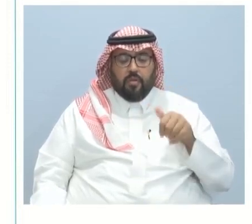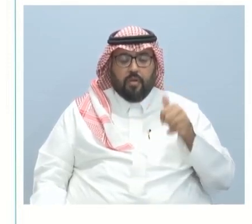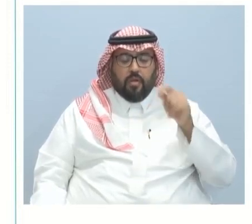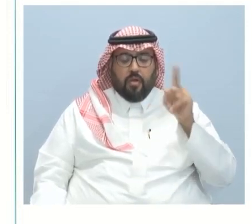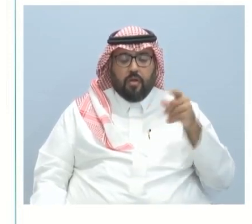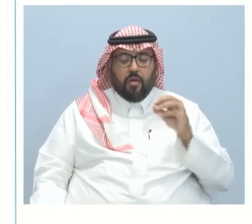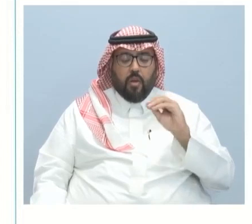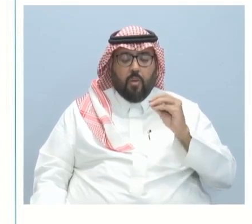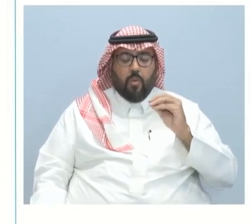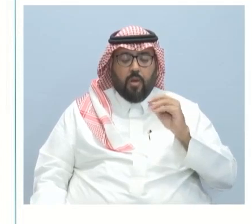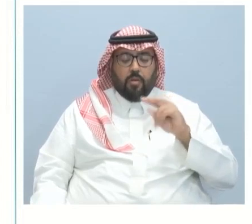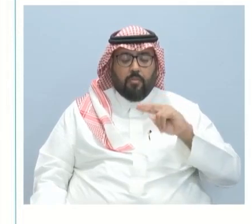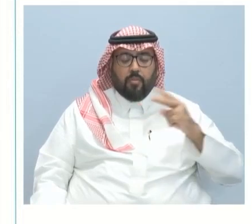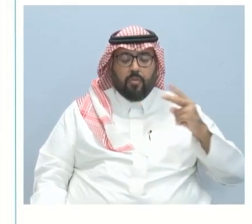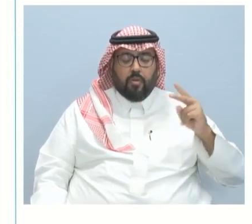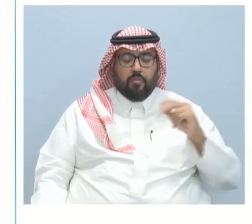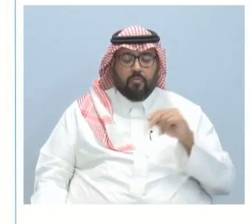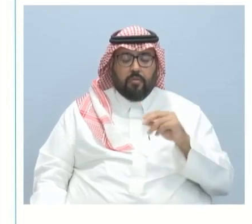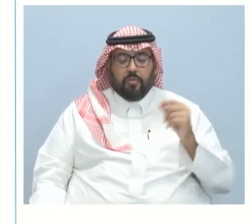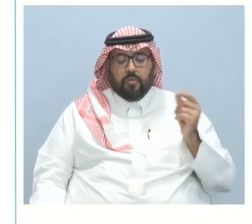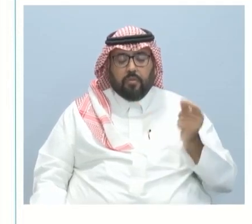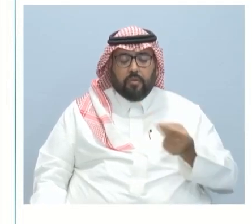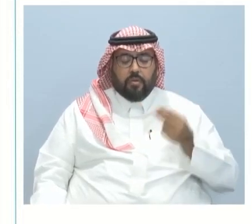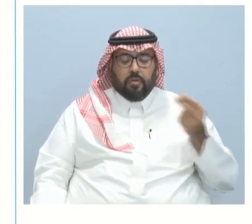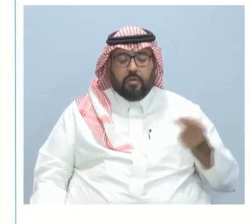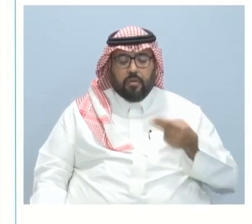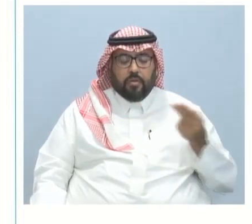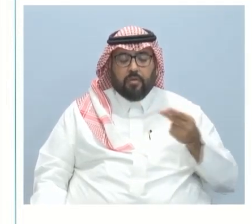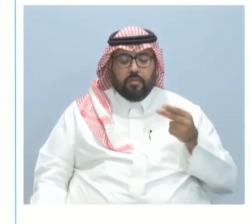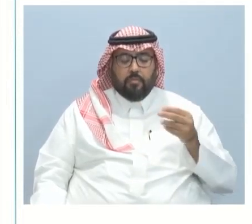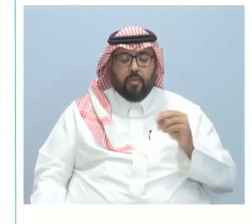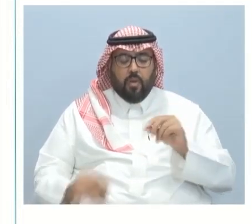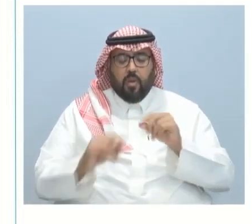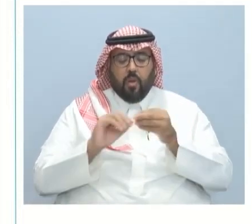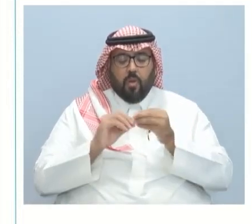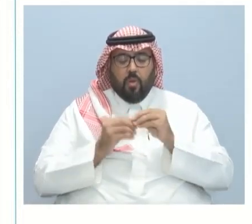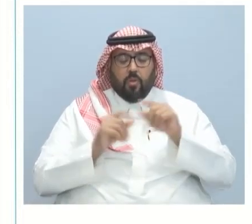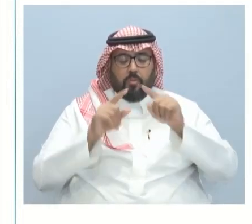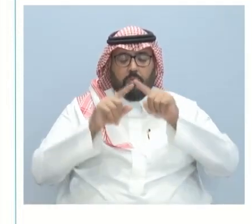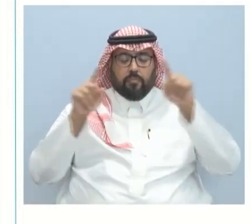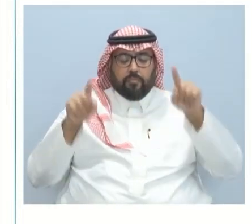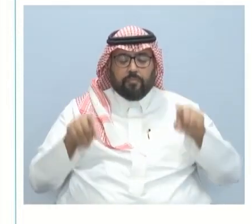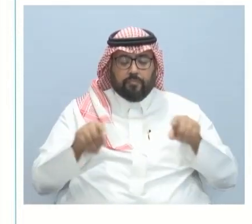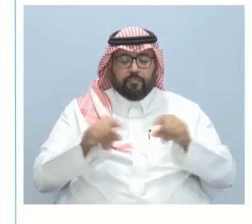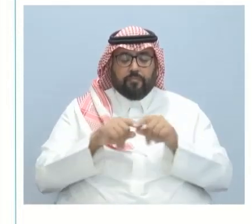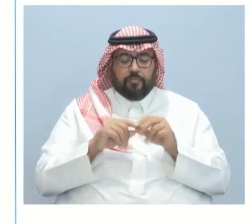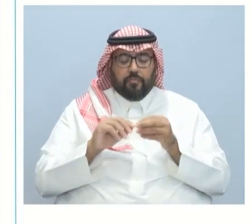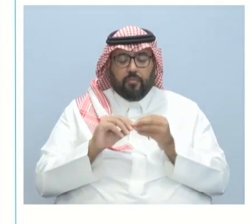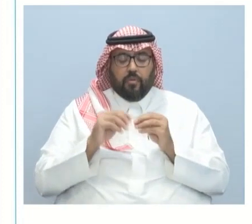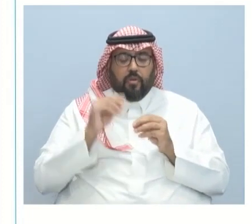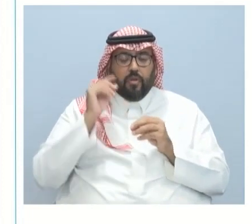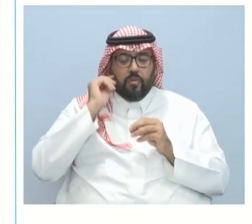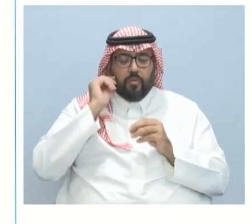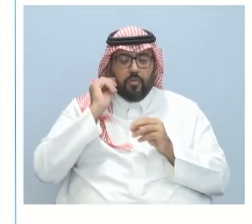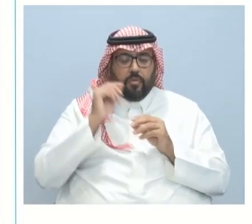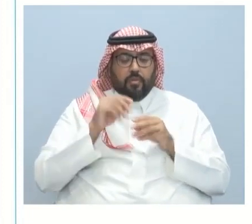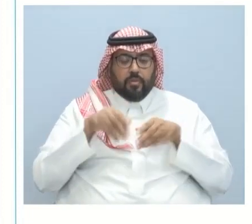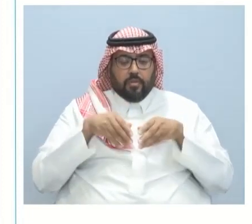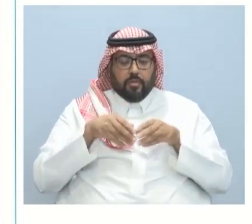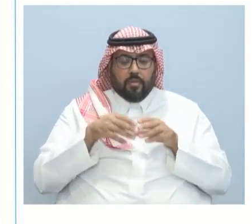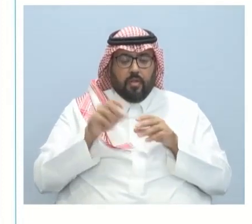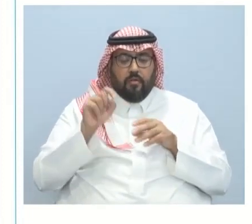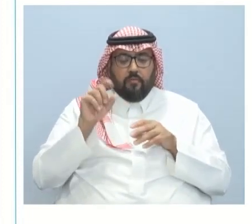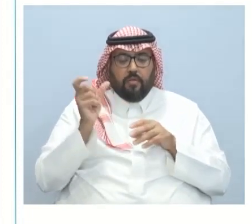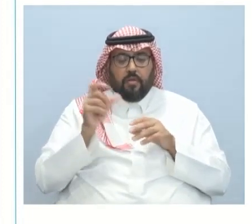مختلفه نستطيع رسم مربع بضلعين باللون الاسود وايضا ضلعين باللون الاحمر استخدم ساحه